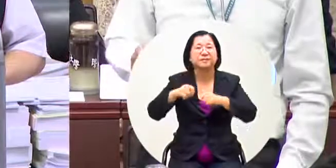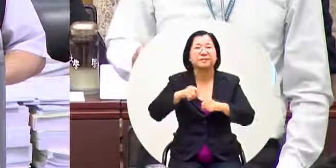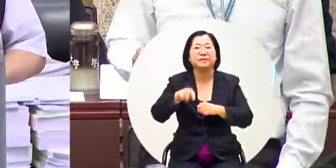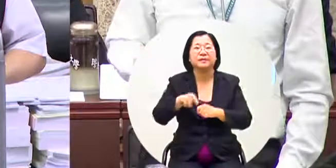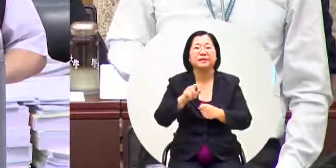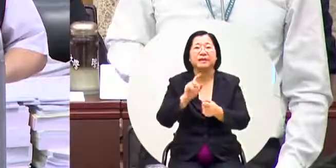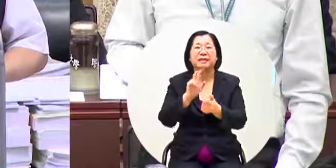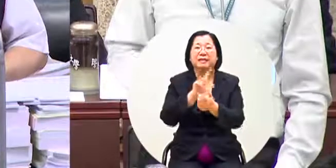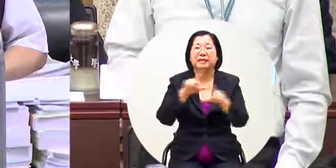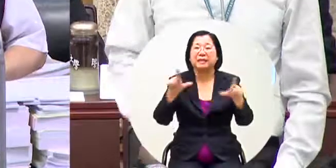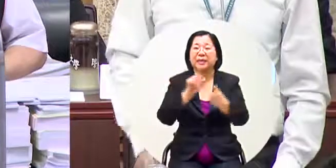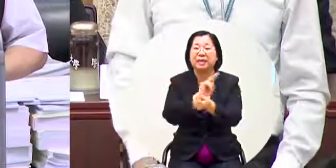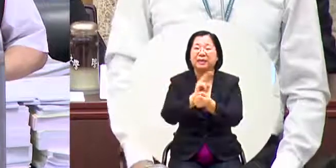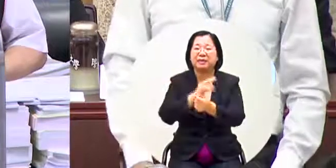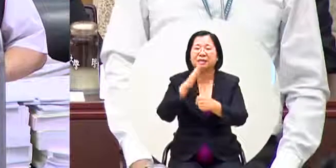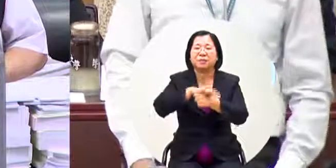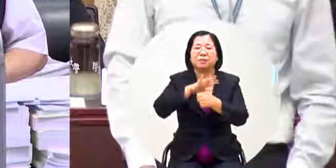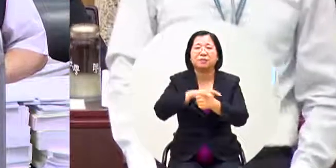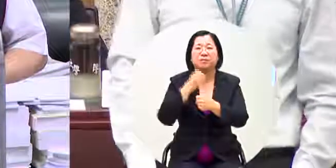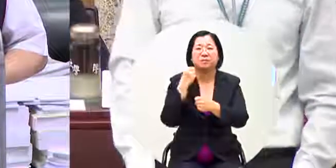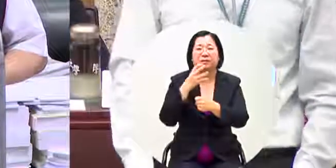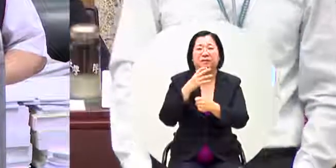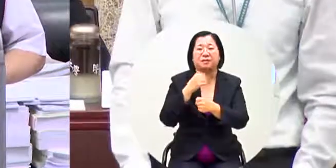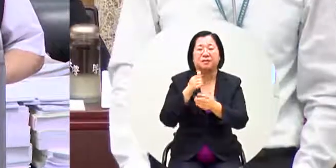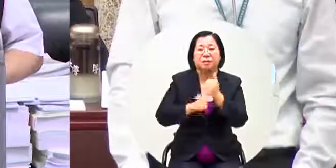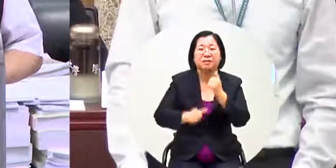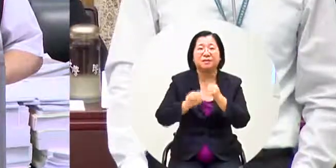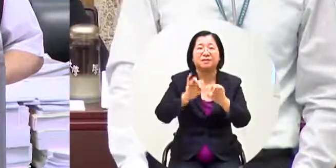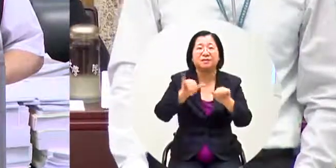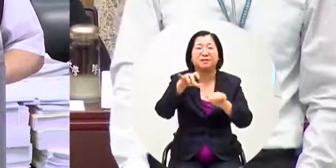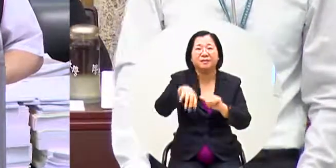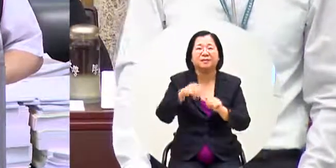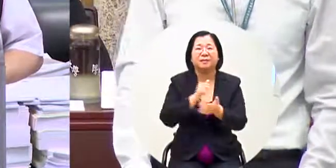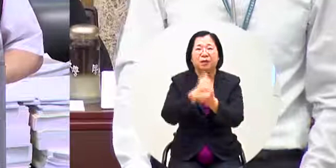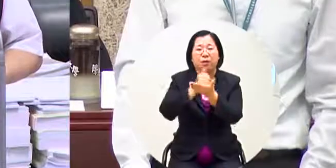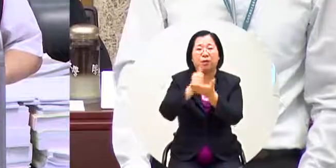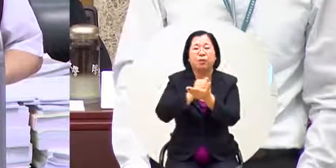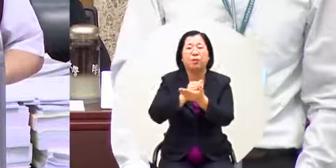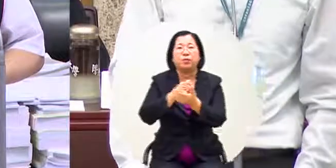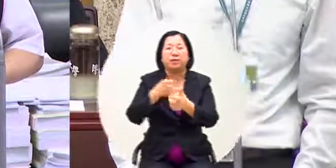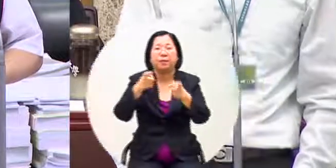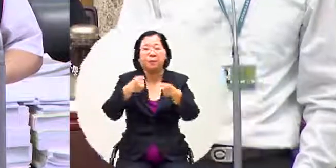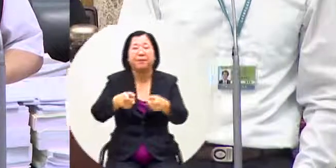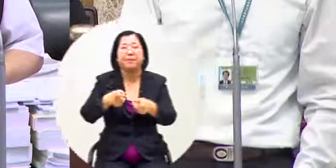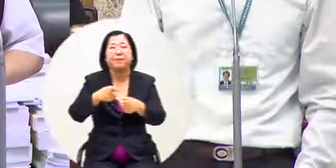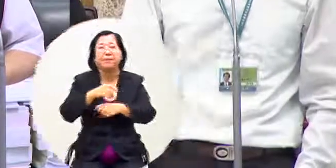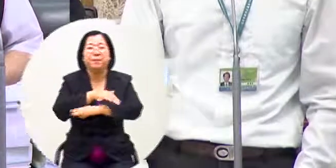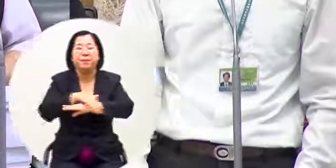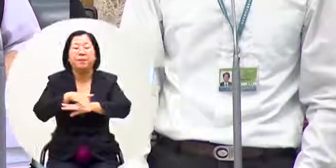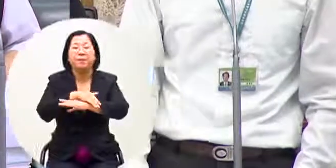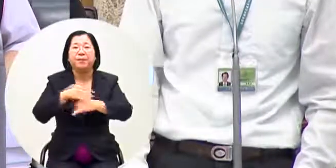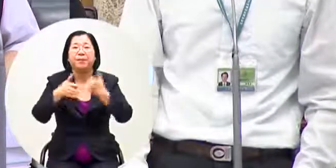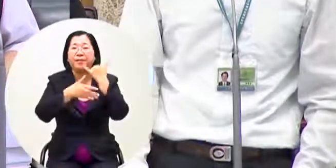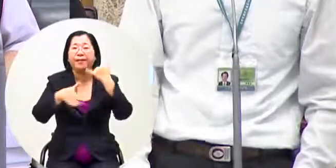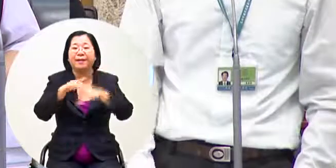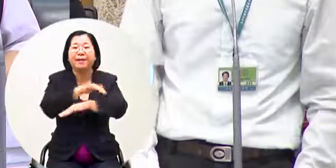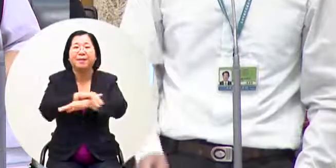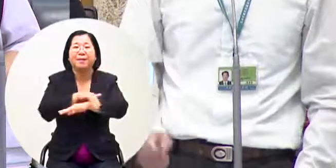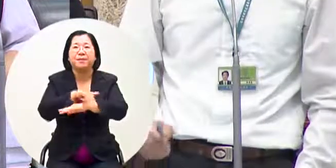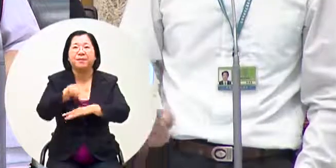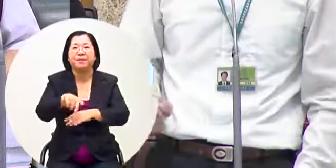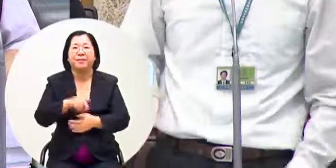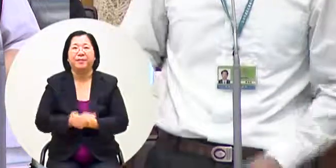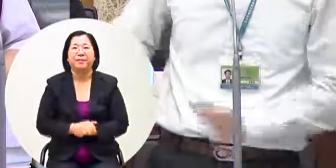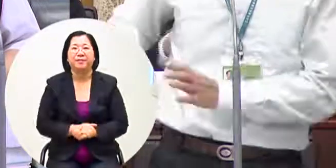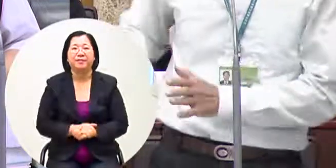有一个2期洲际货柜码头，加将来发展依照计划吼。加整个海的货柜量哦，上起码可